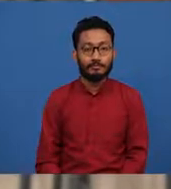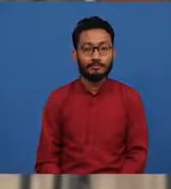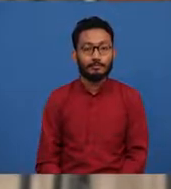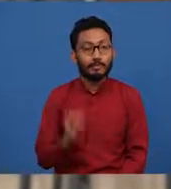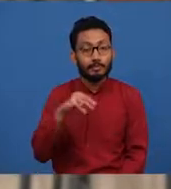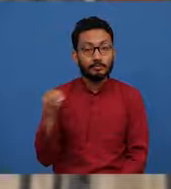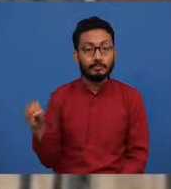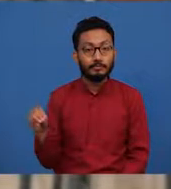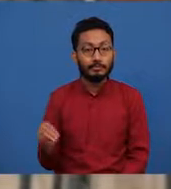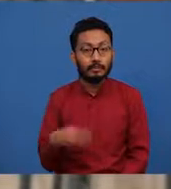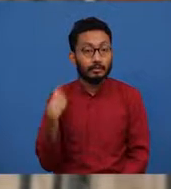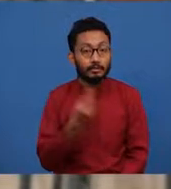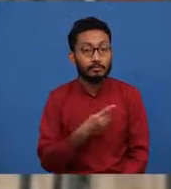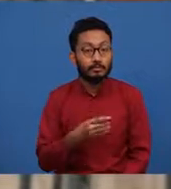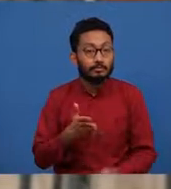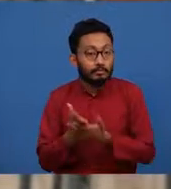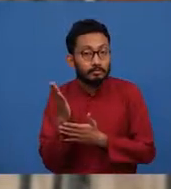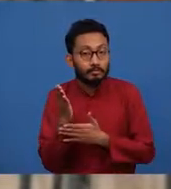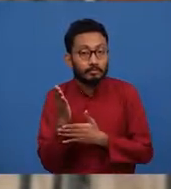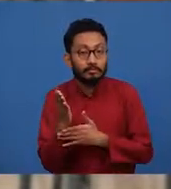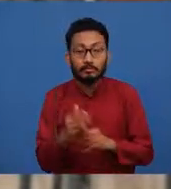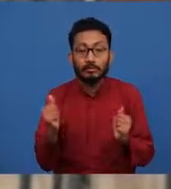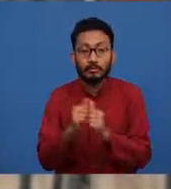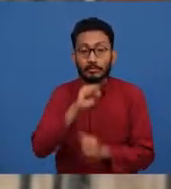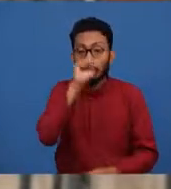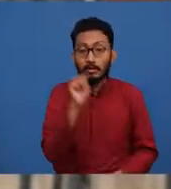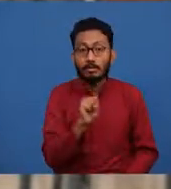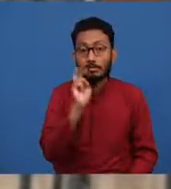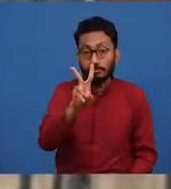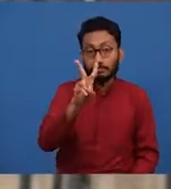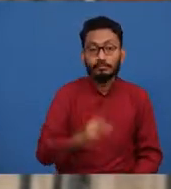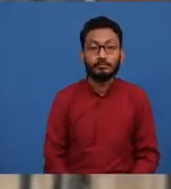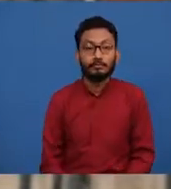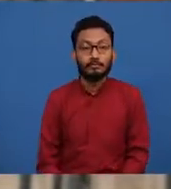Murid-murid, kita teruskan dengan soalan yang kedua pula.